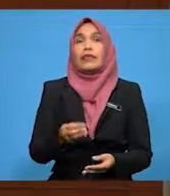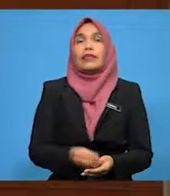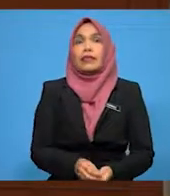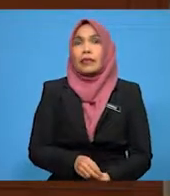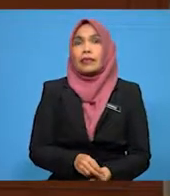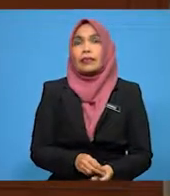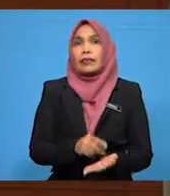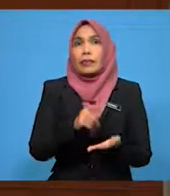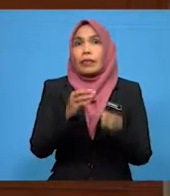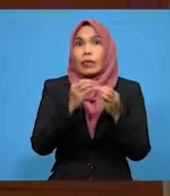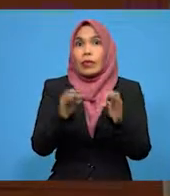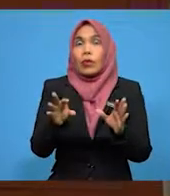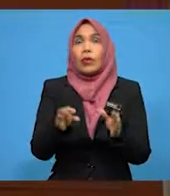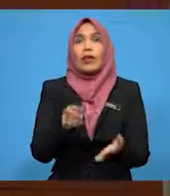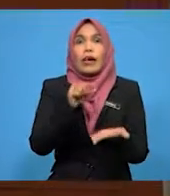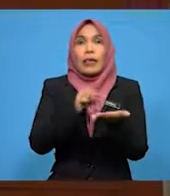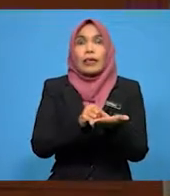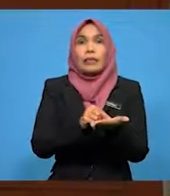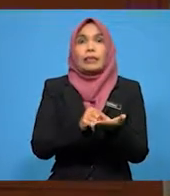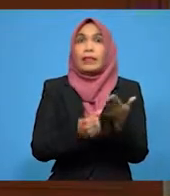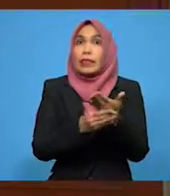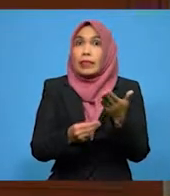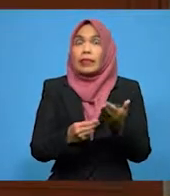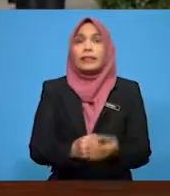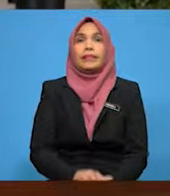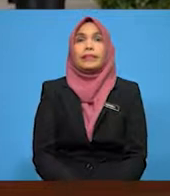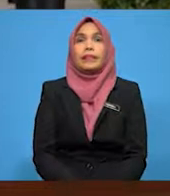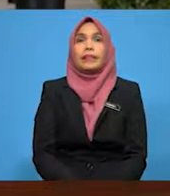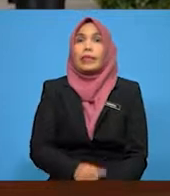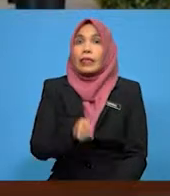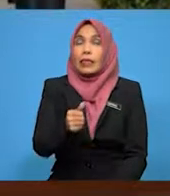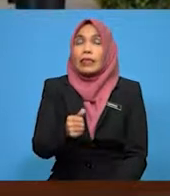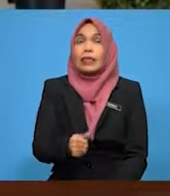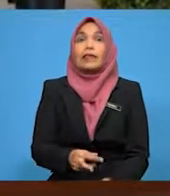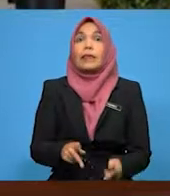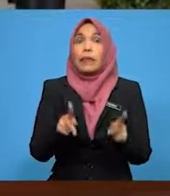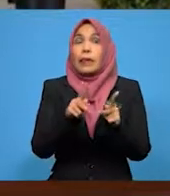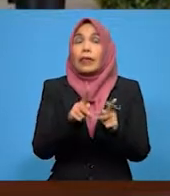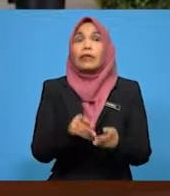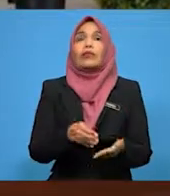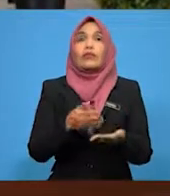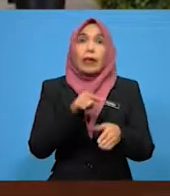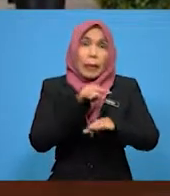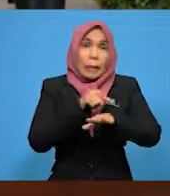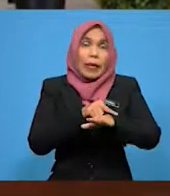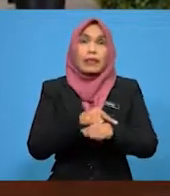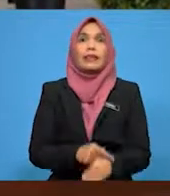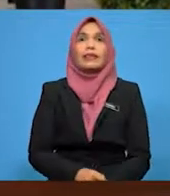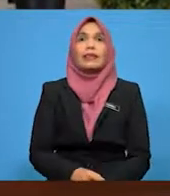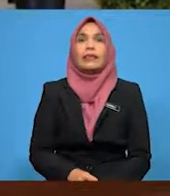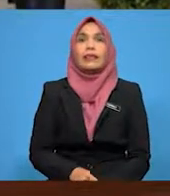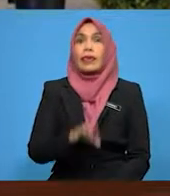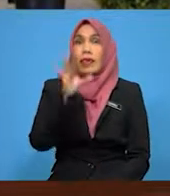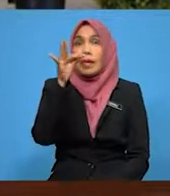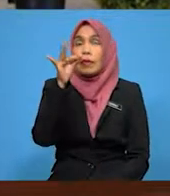pedaging, ayam kampung ataupun ayam penelur, ia memerlukan tempoh pengeraman di dalam setter